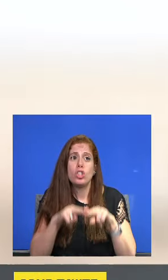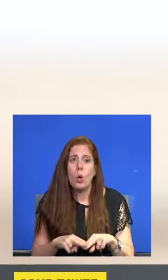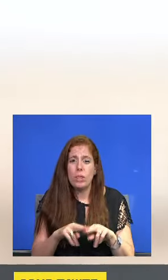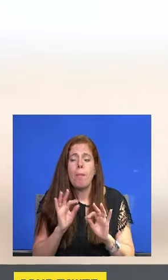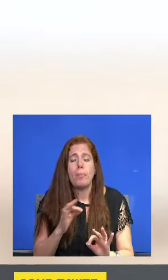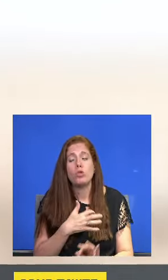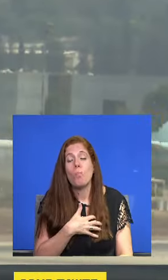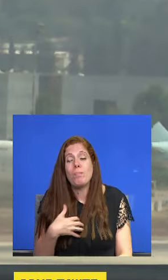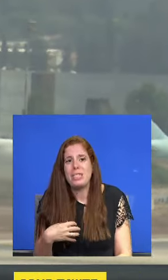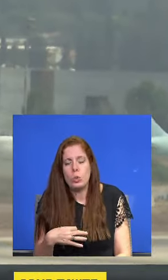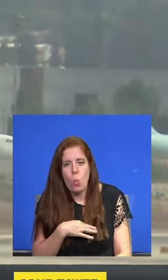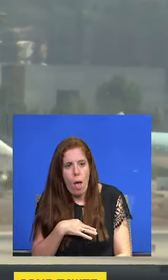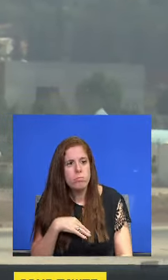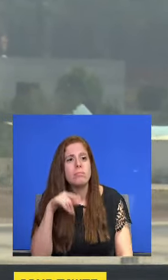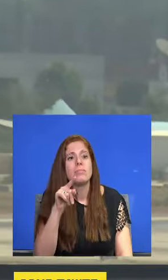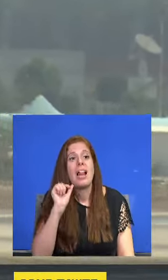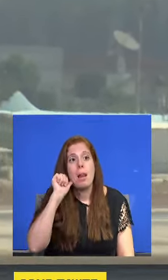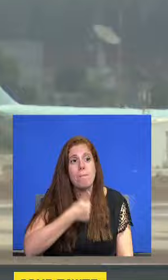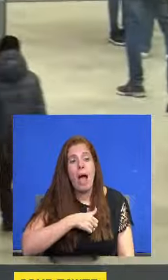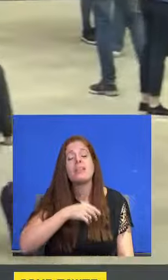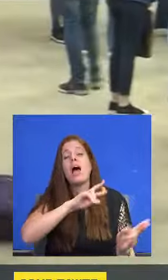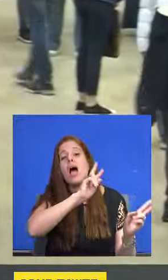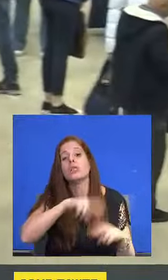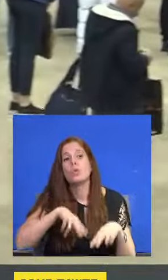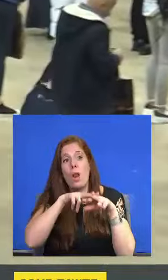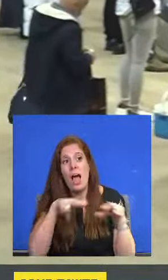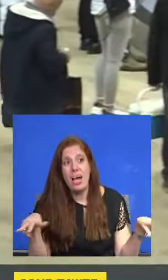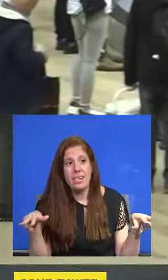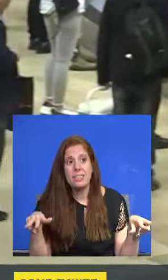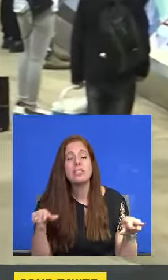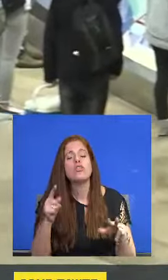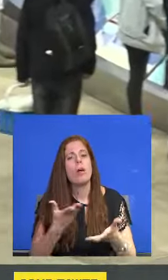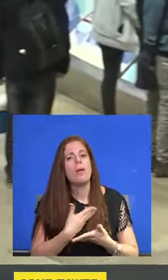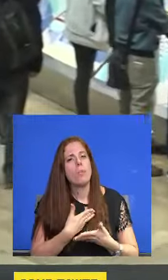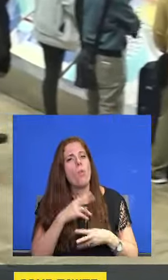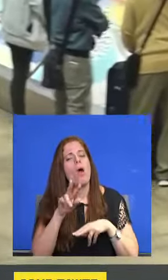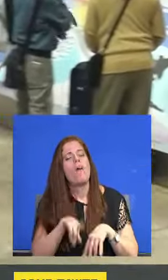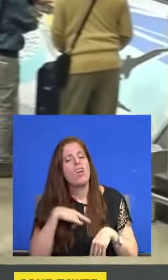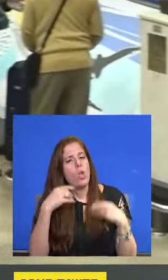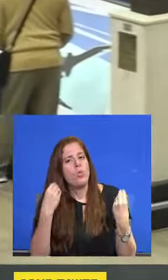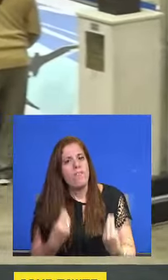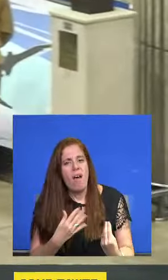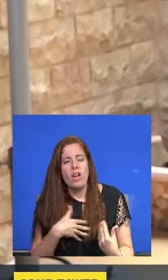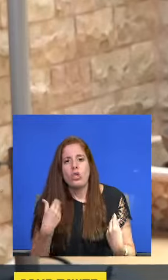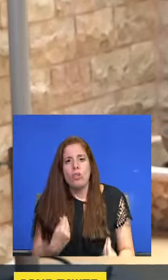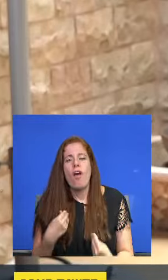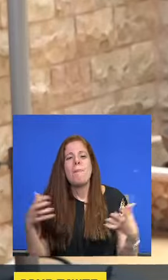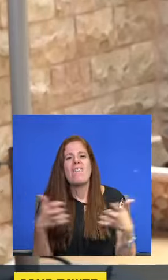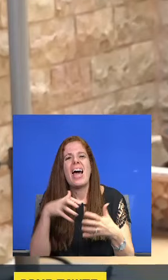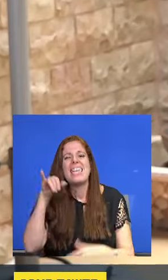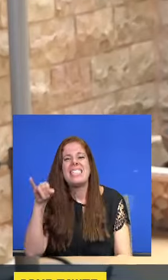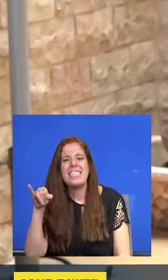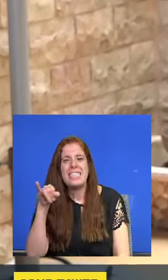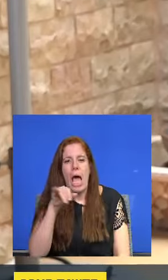פצועה. למחרת חזרו בטיסת ישראל לארץ, שם קיבלו חוויה מתקנת והרגשה טובה הרבה יותר. כל